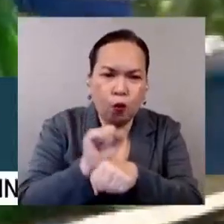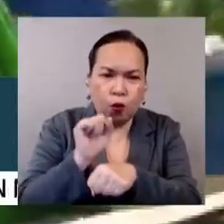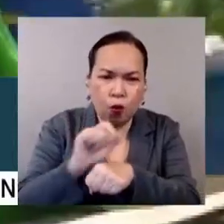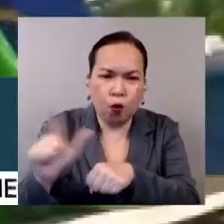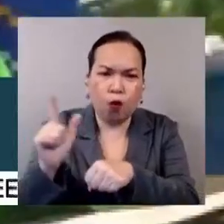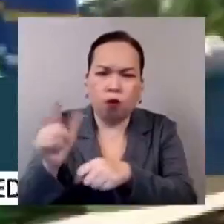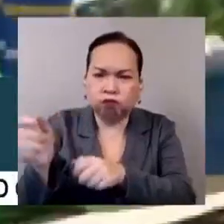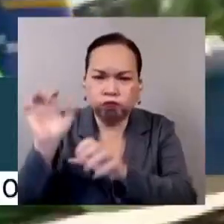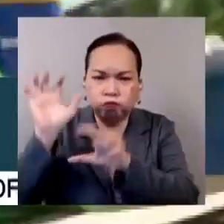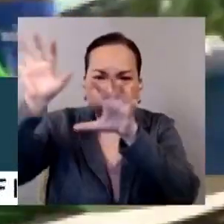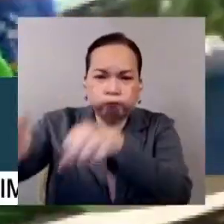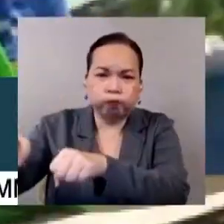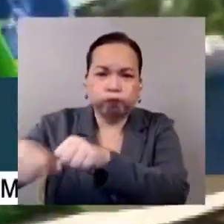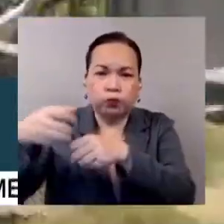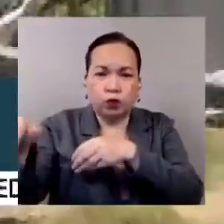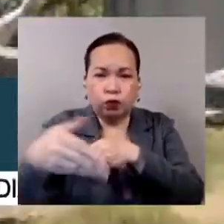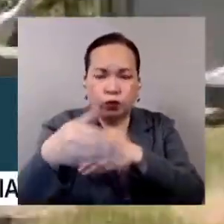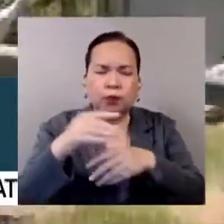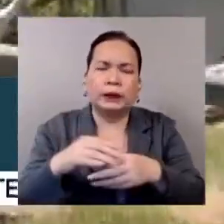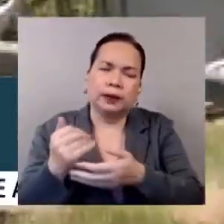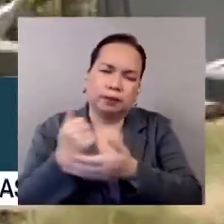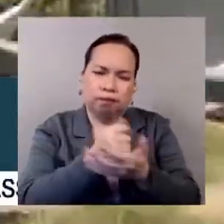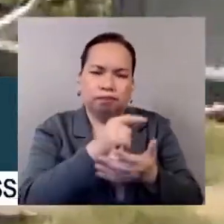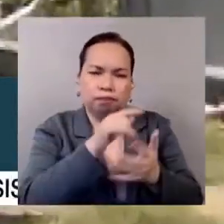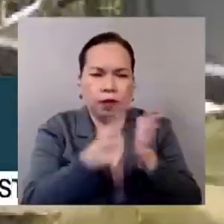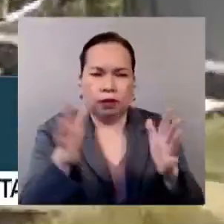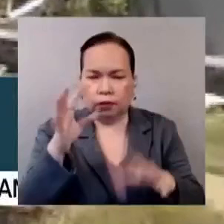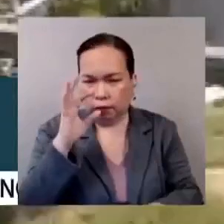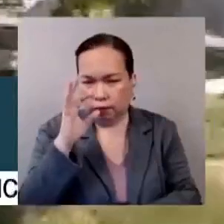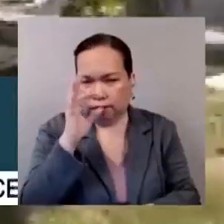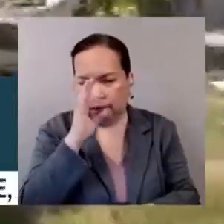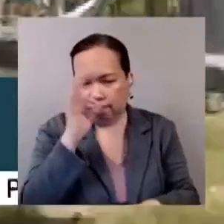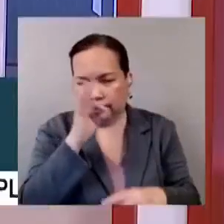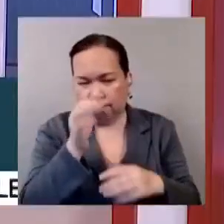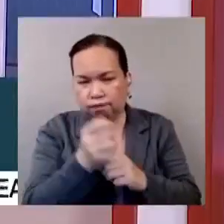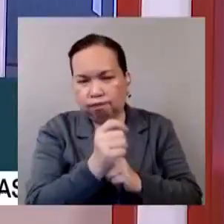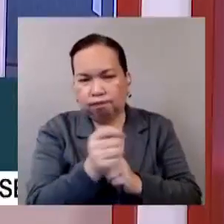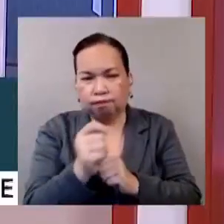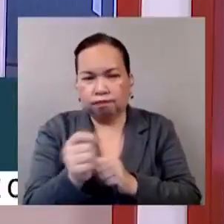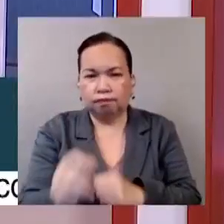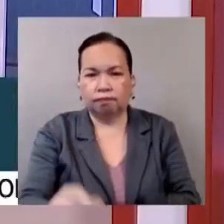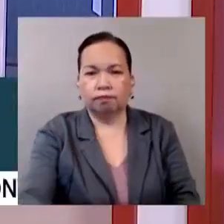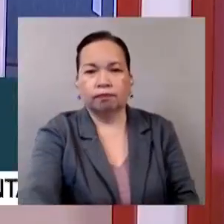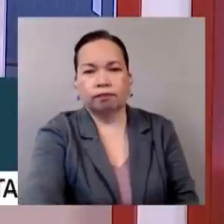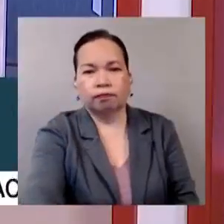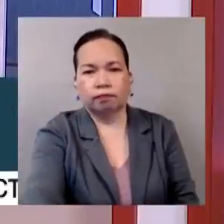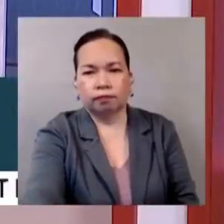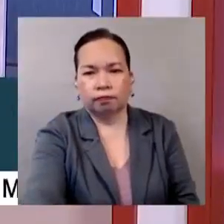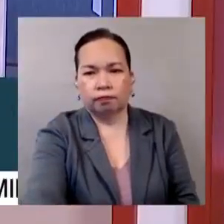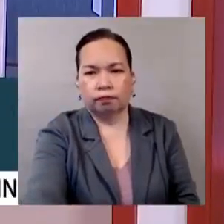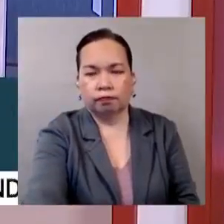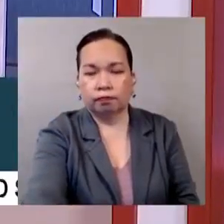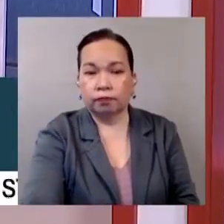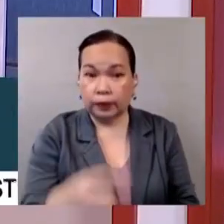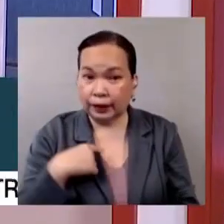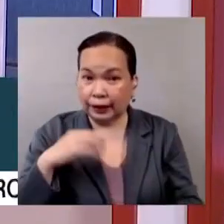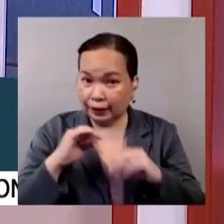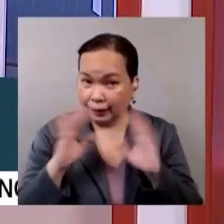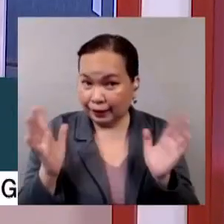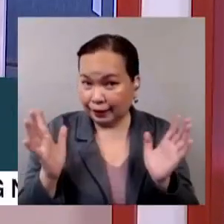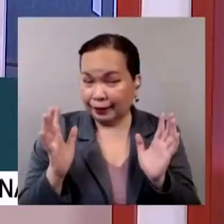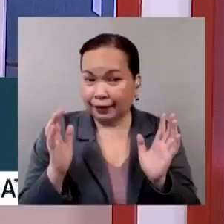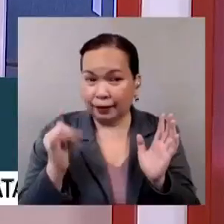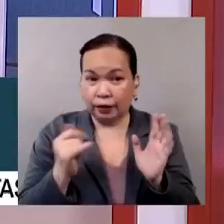tulong talaga for the fisher folks. Okay, now so let's just clarify this. There is now